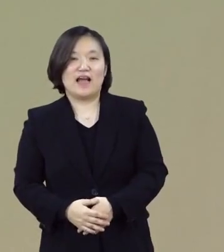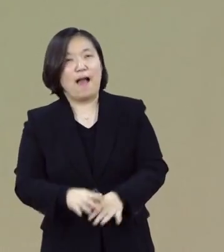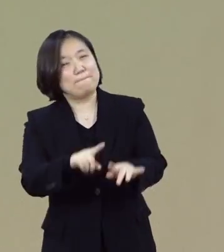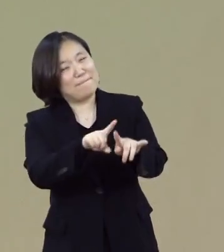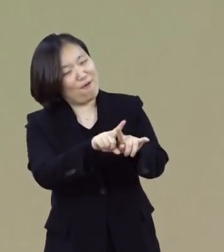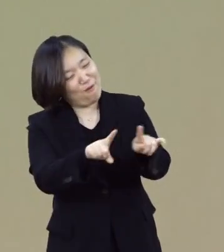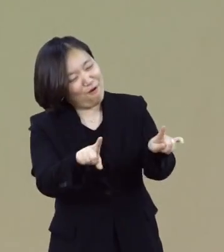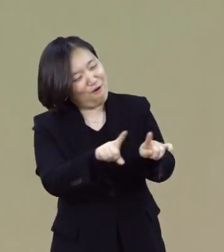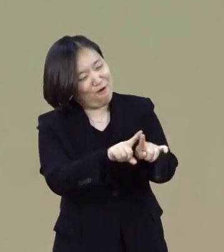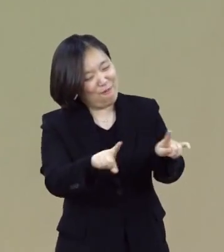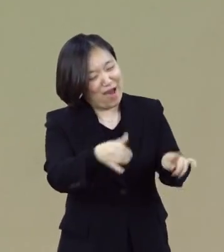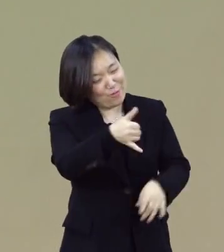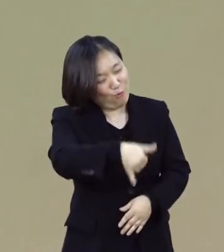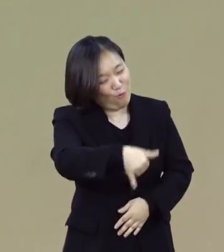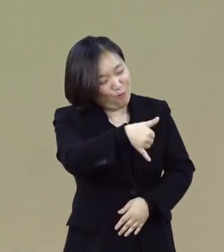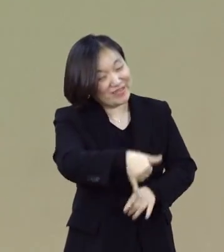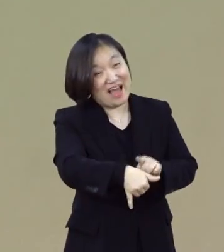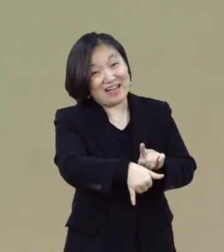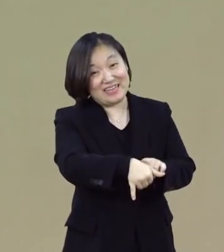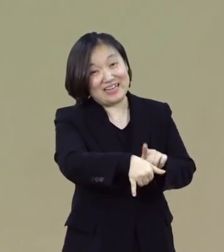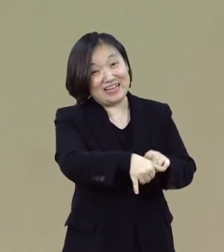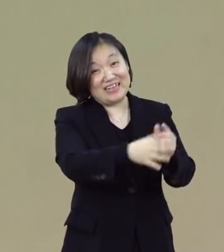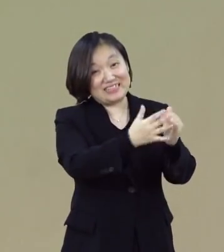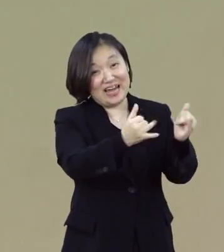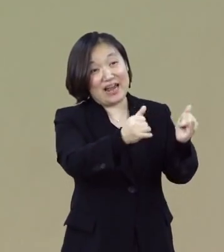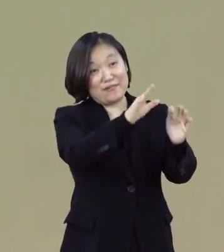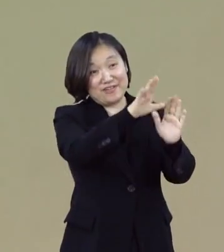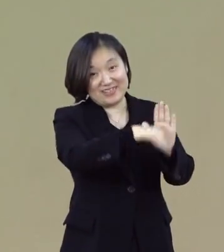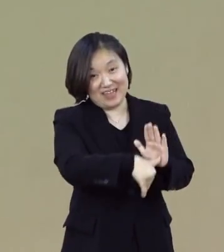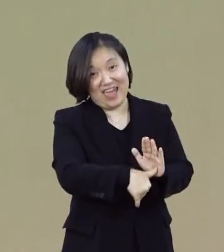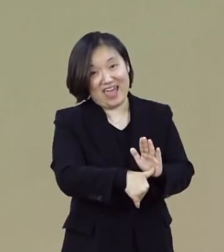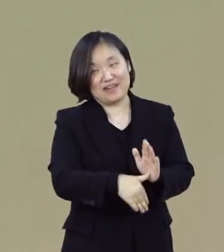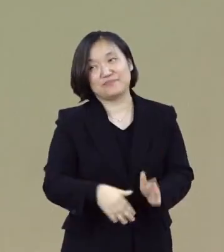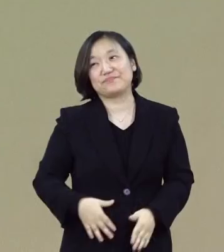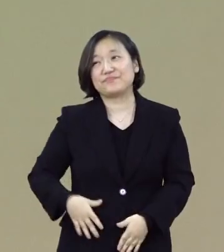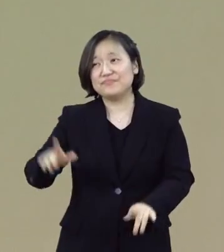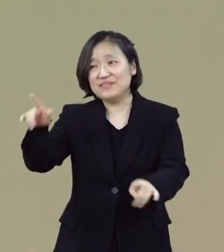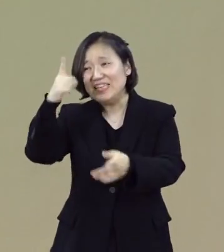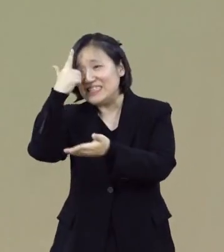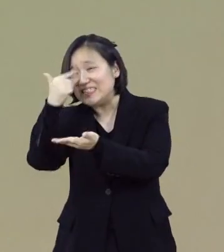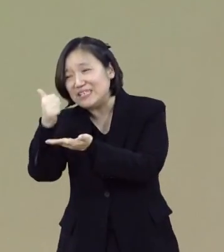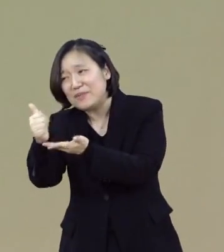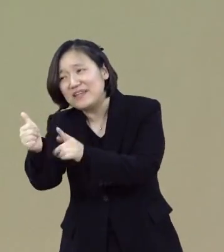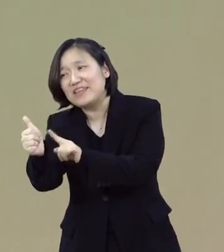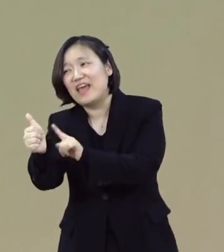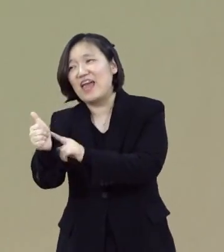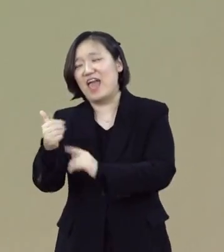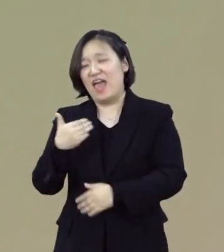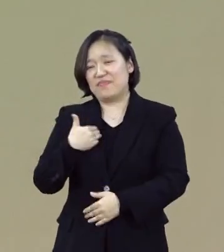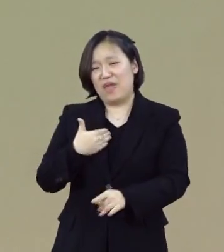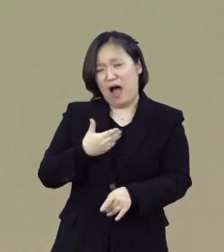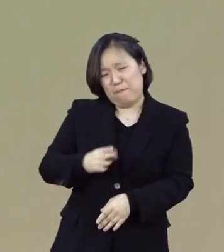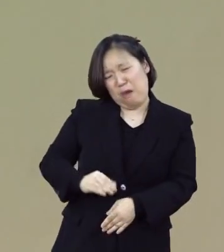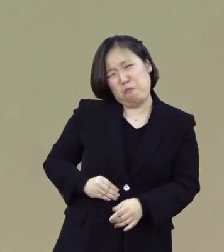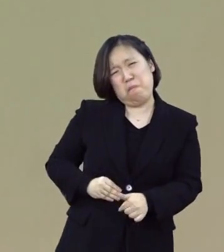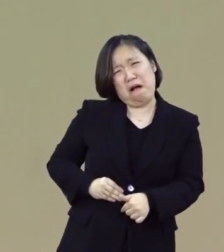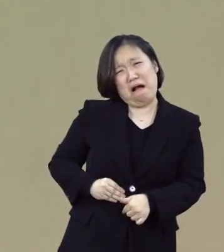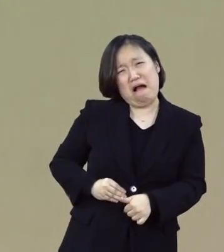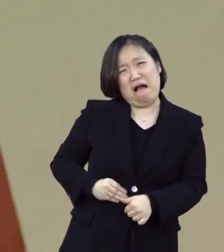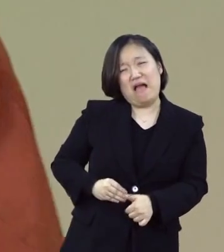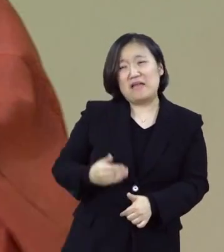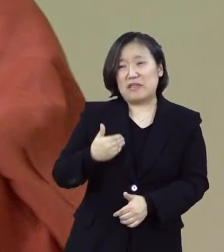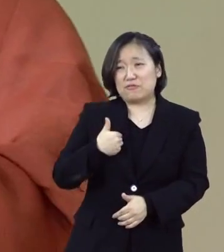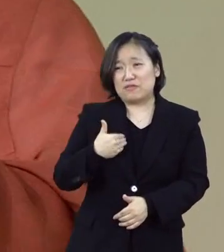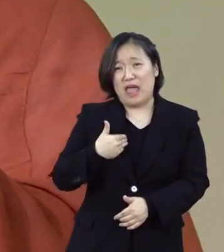평범한 농부였을 때 탁발하는 스님에게 정성껏 자기가 먹을 그 주먹밥